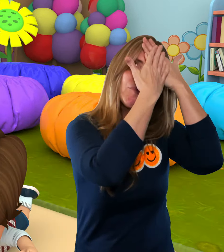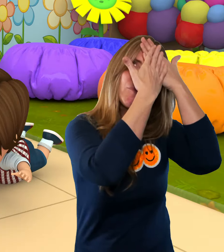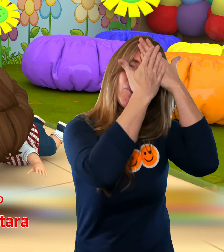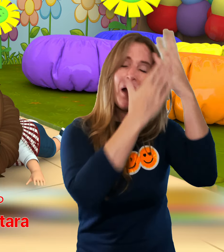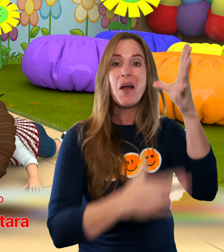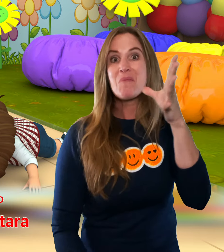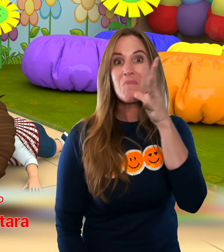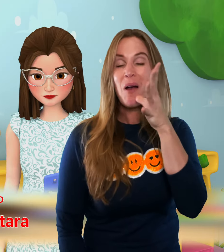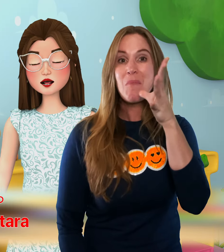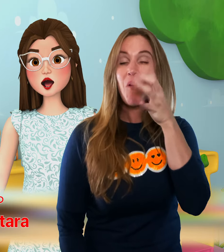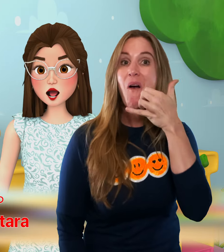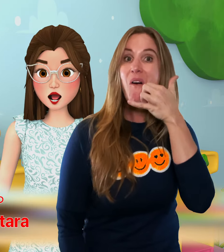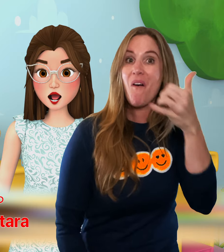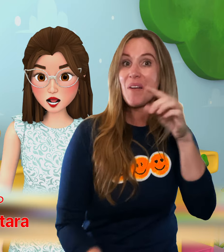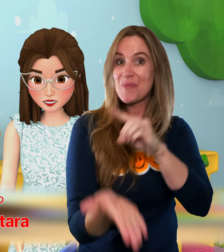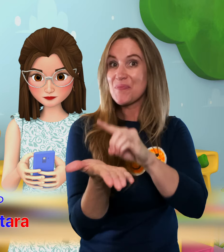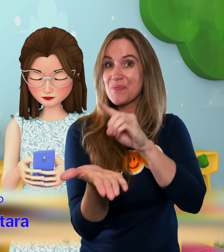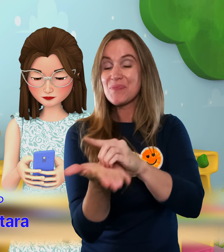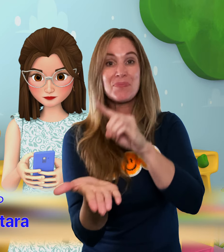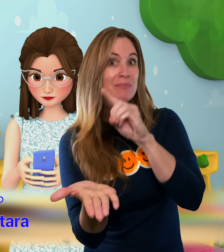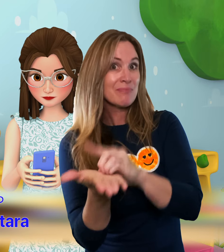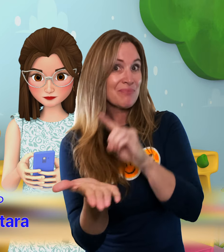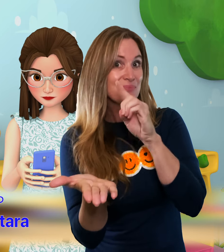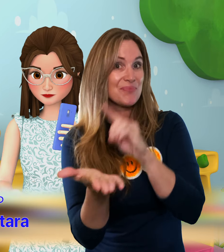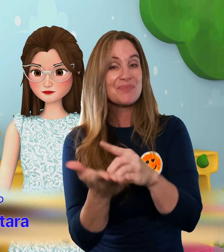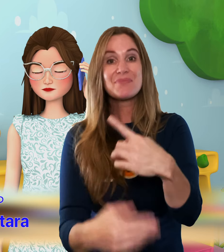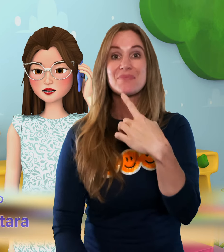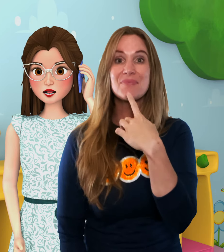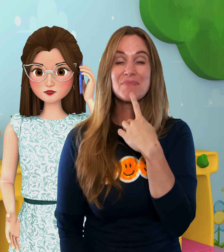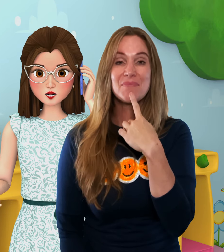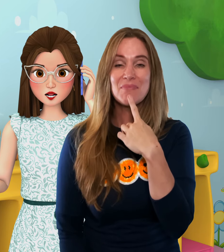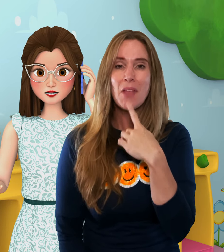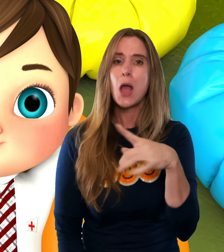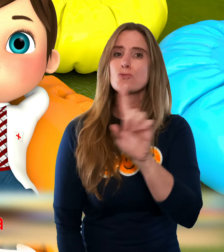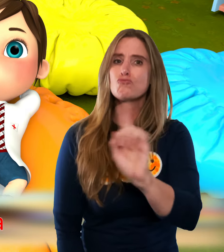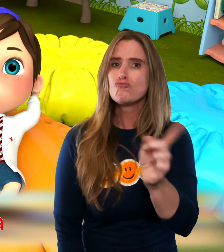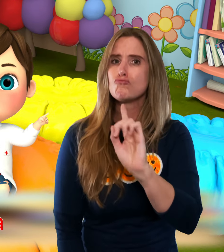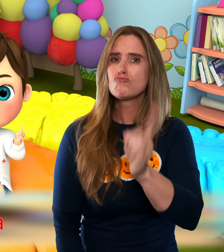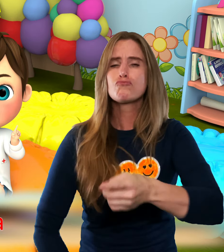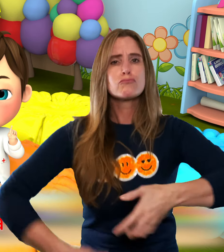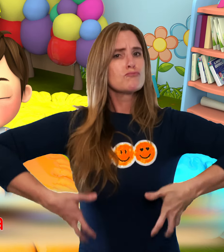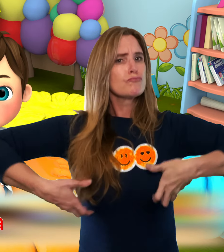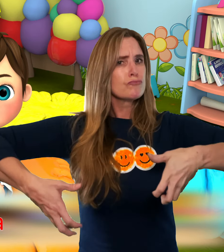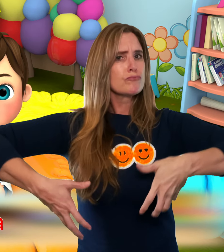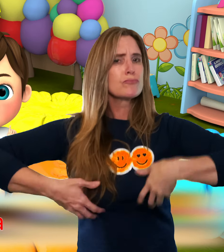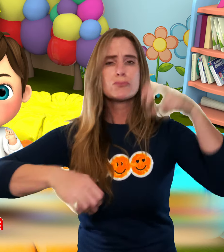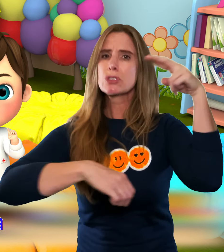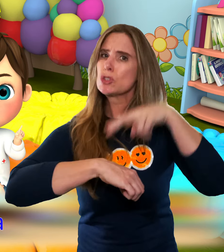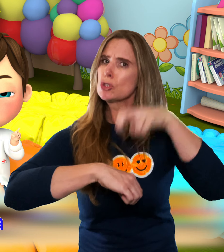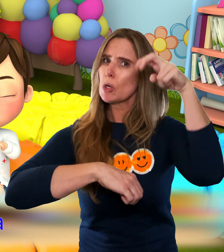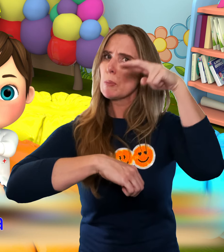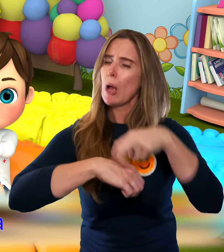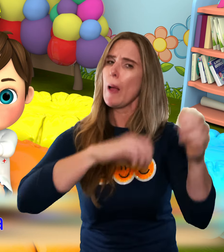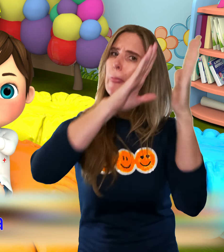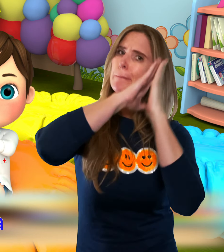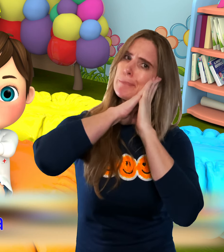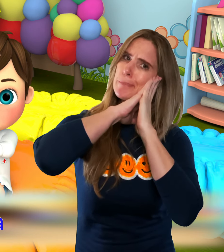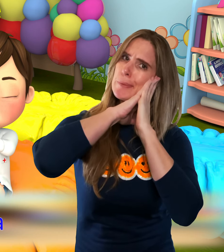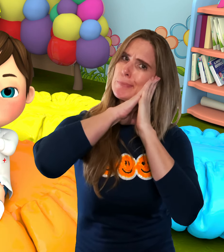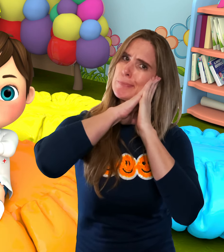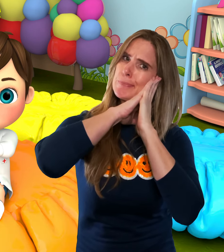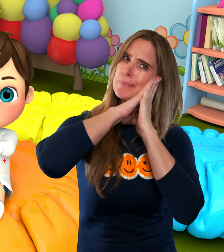どんママがおに話したらぴょんぴょんダメよとしられ